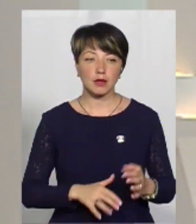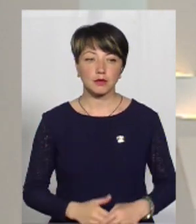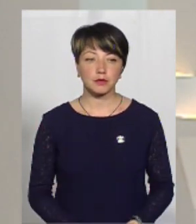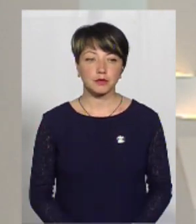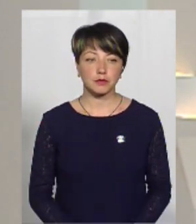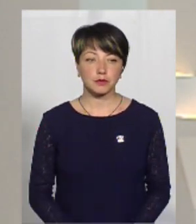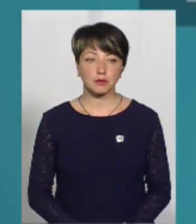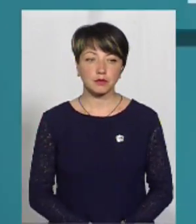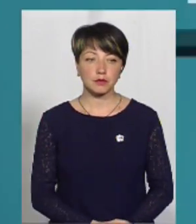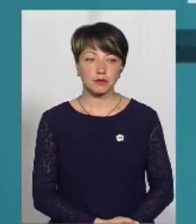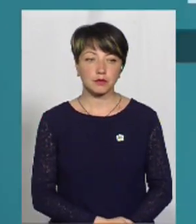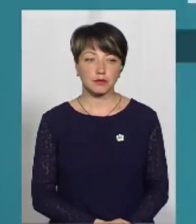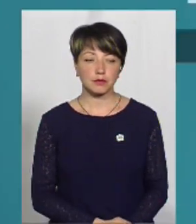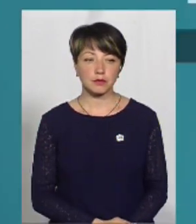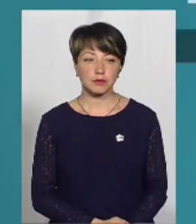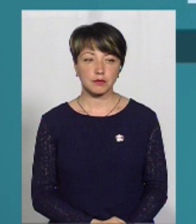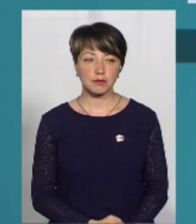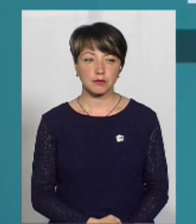сюжеті.